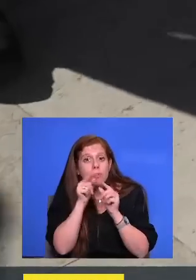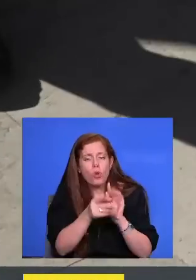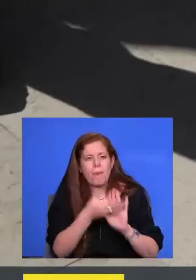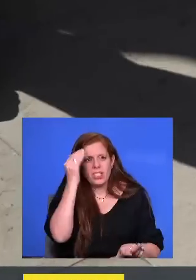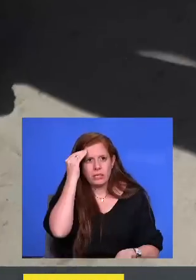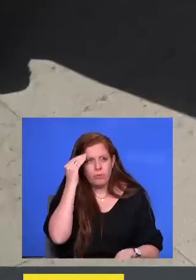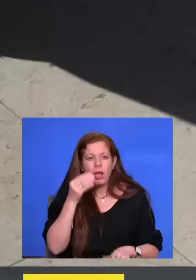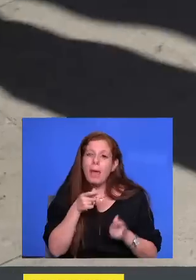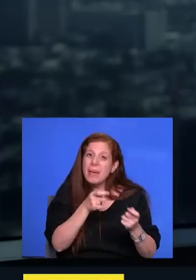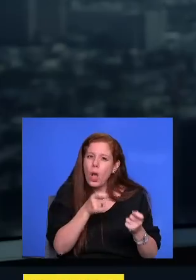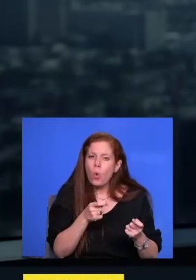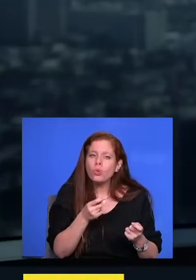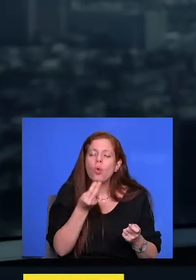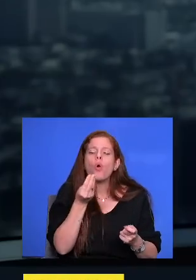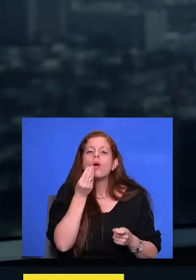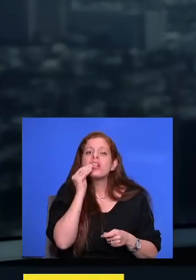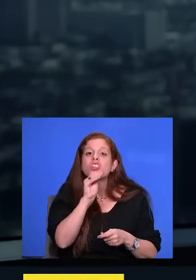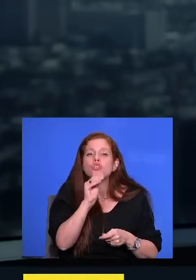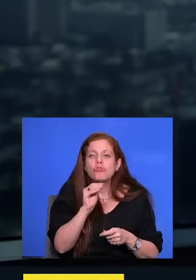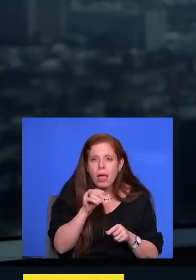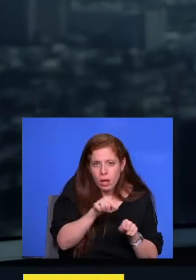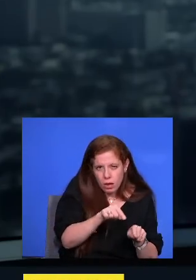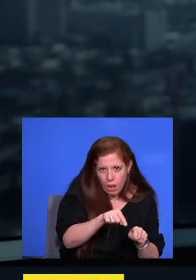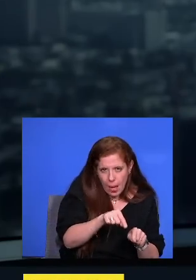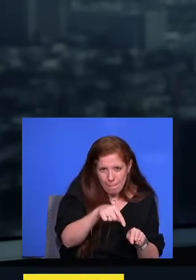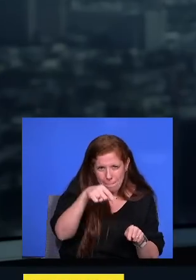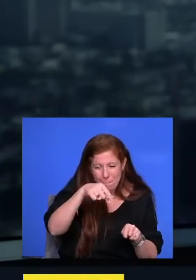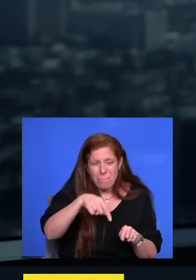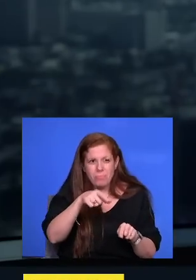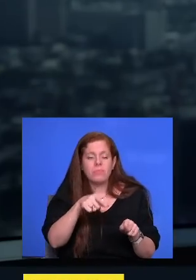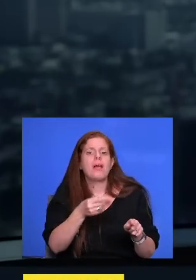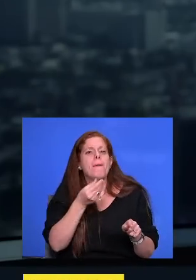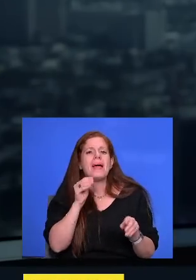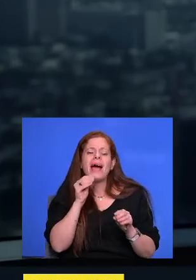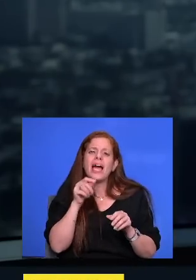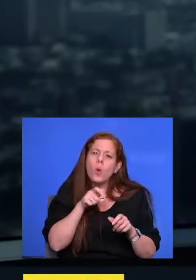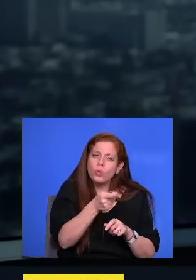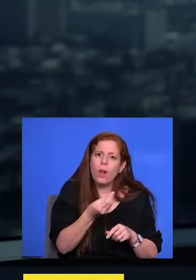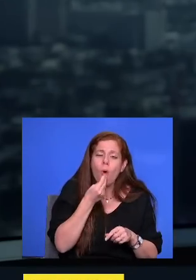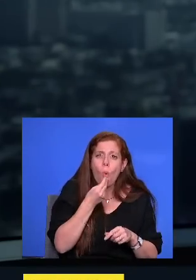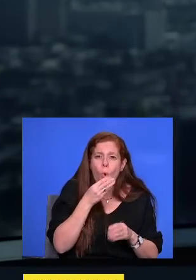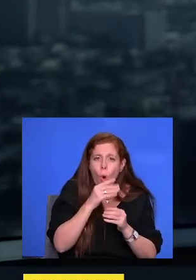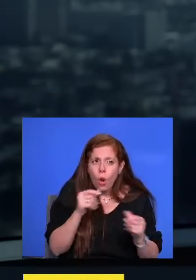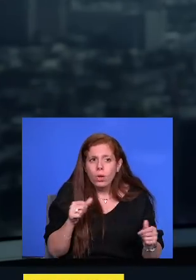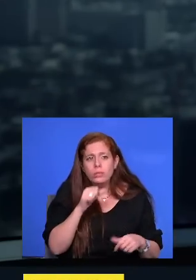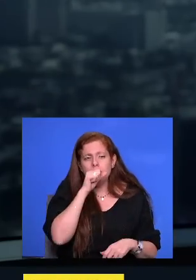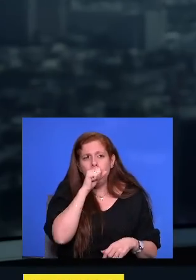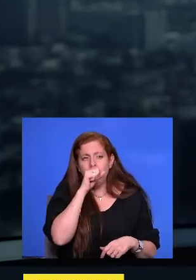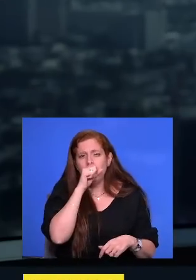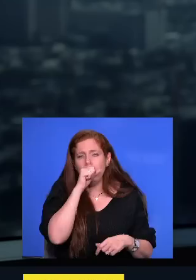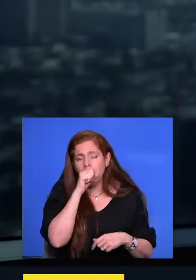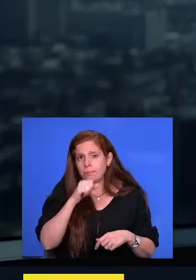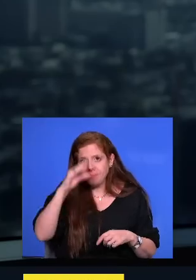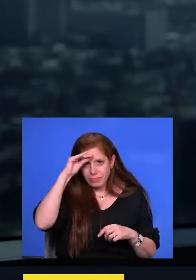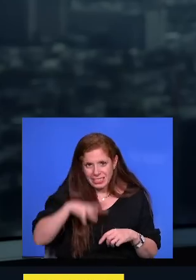אותו לנשק להם, הם הכריחו אותו לאכול חול. ילד אחרי השתלת כליה, זה סיכן את החיים